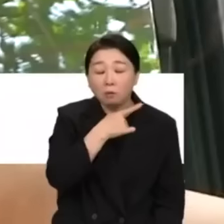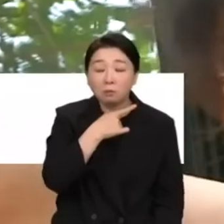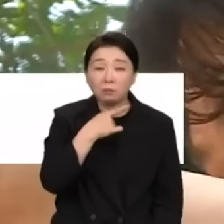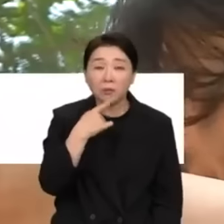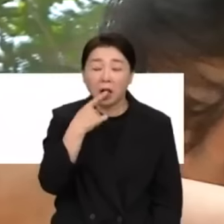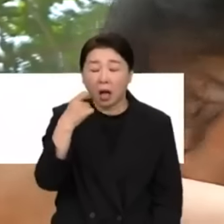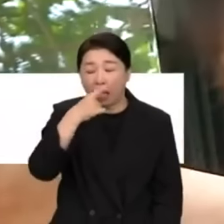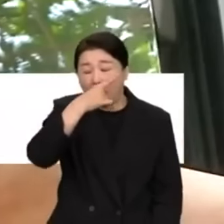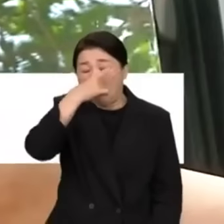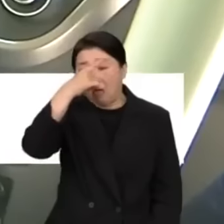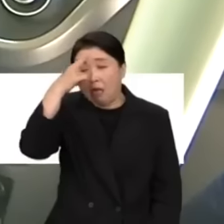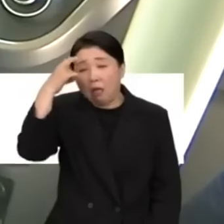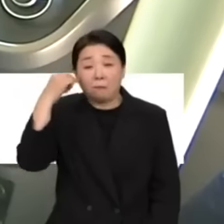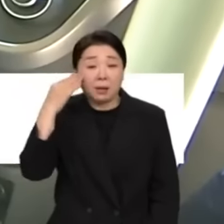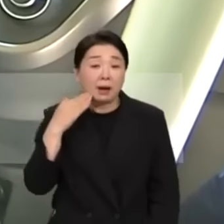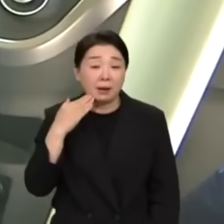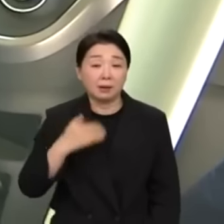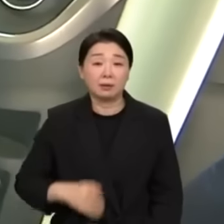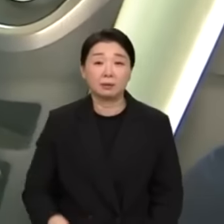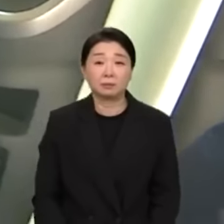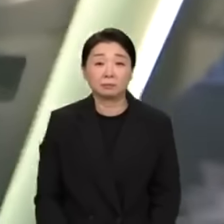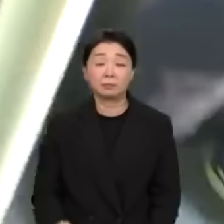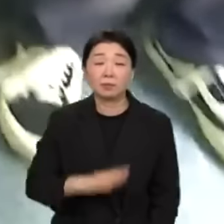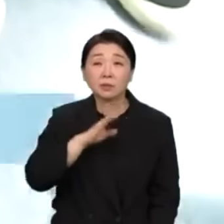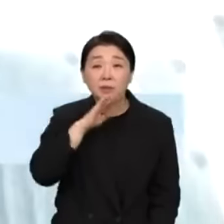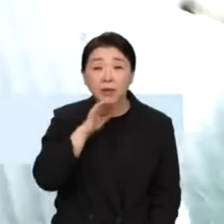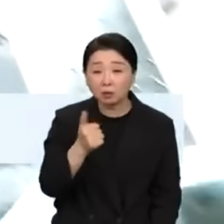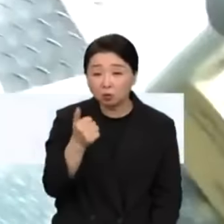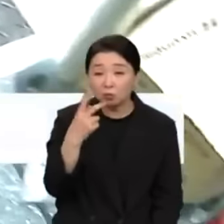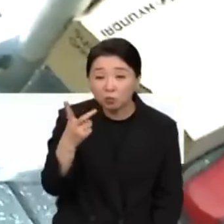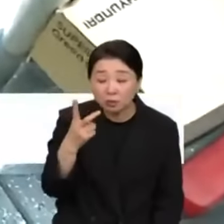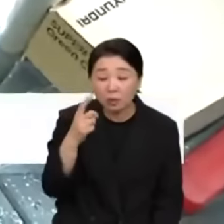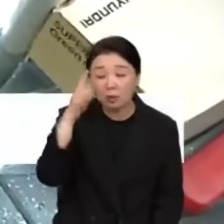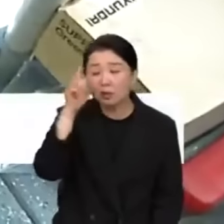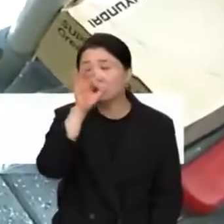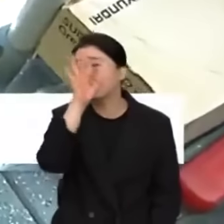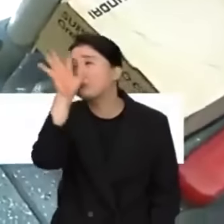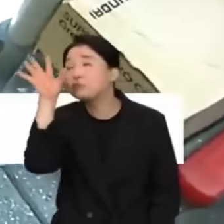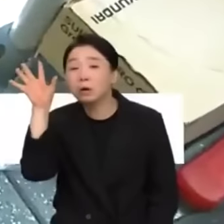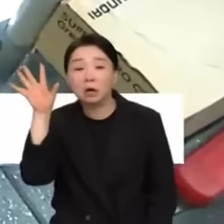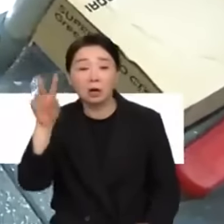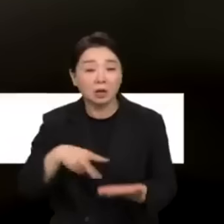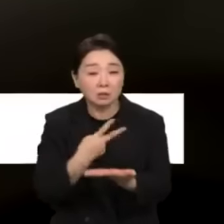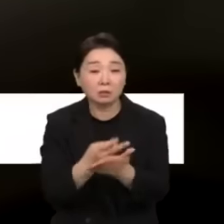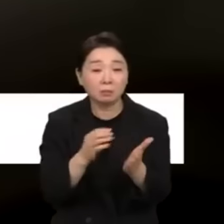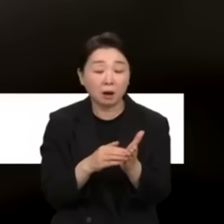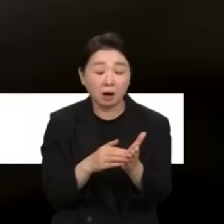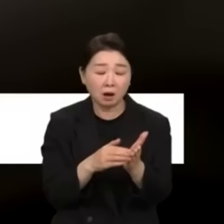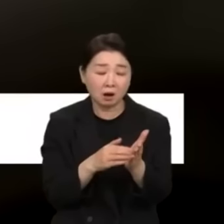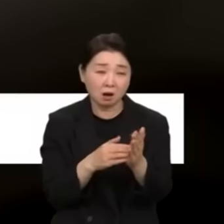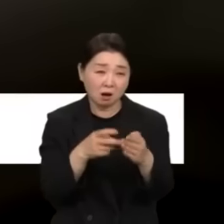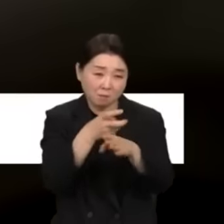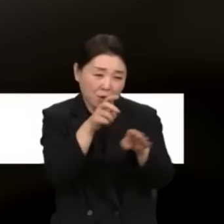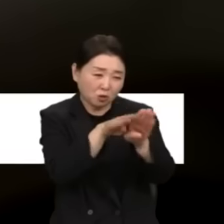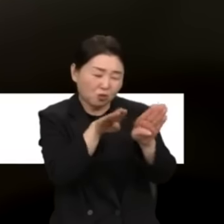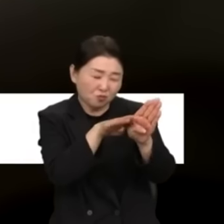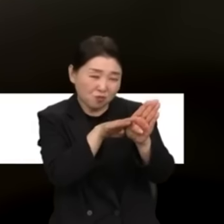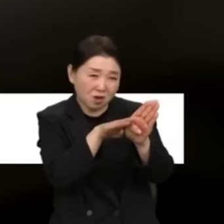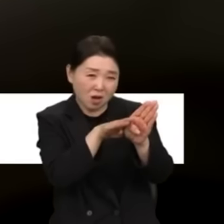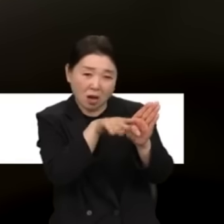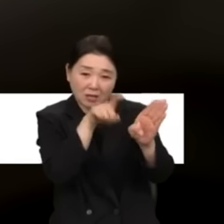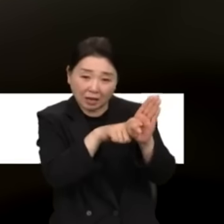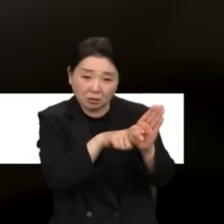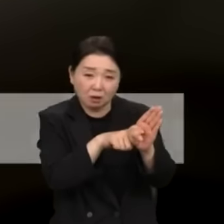이렇게 질려 있고. 52살 응시자가 의식을 잃었습니다. 닫힌 버스 문에 급한 대로 창문 틈으로